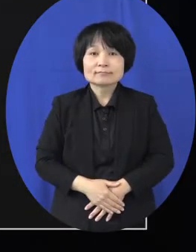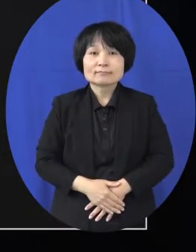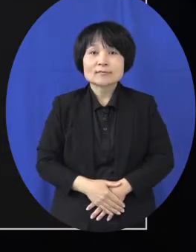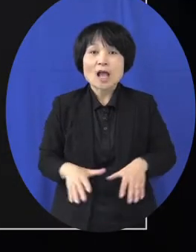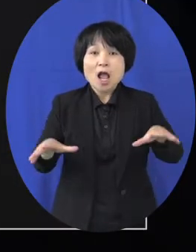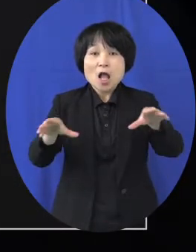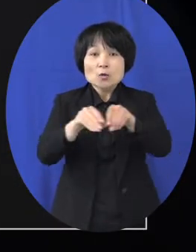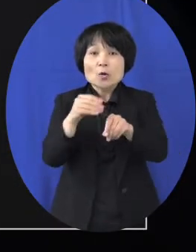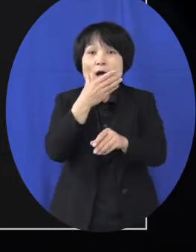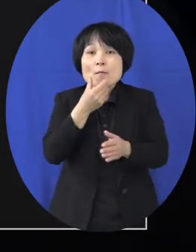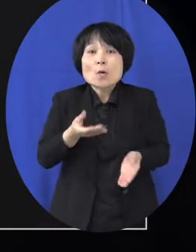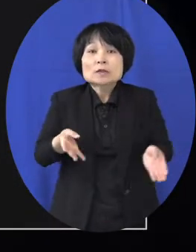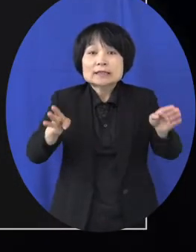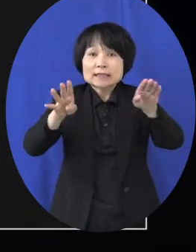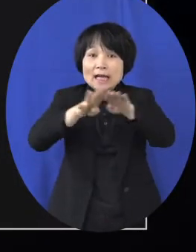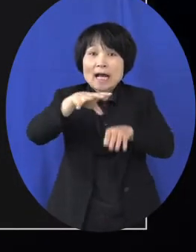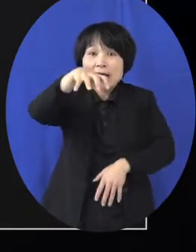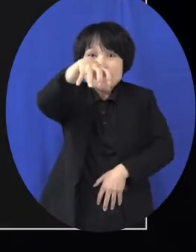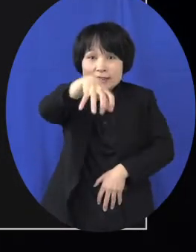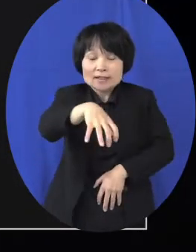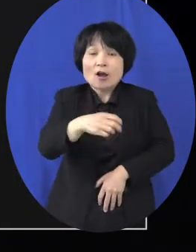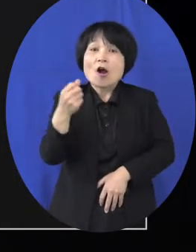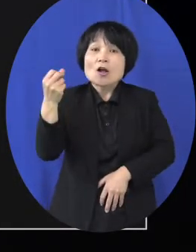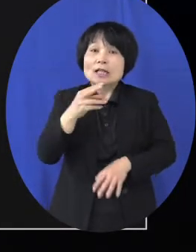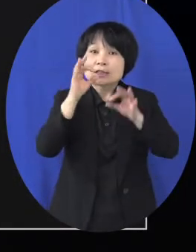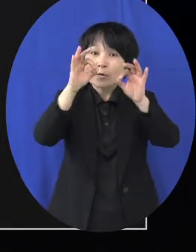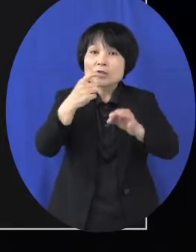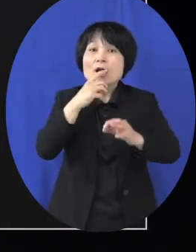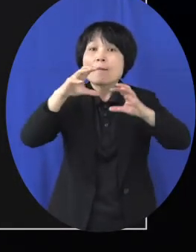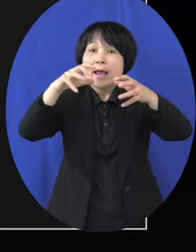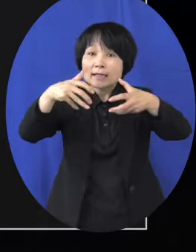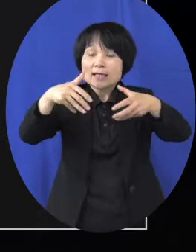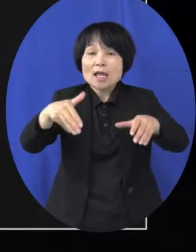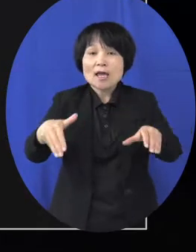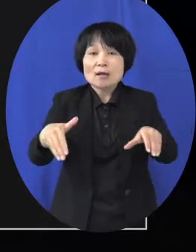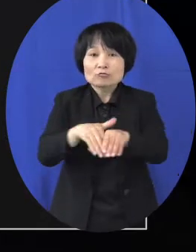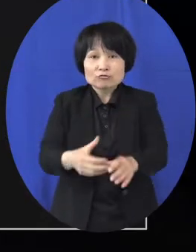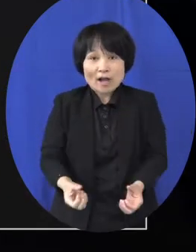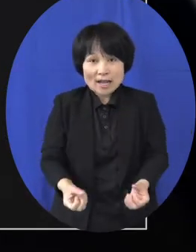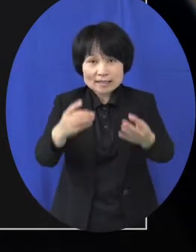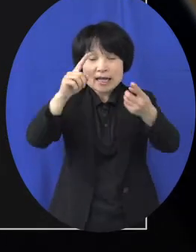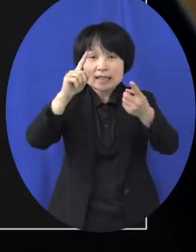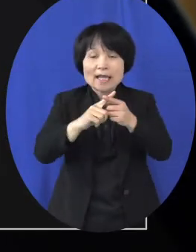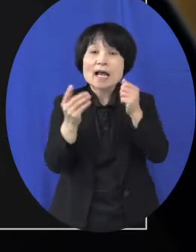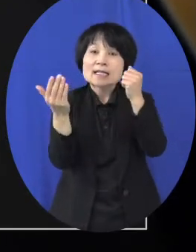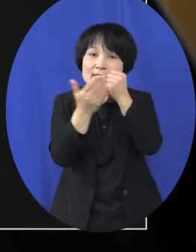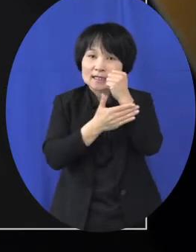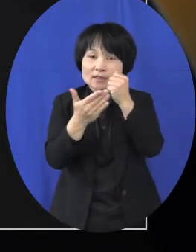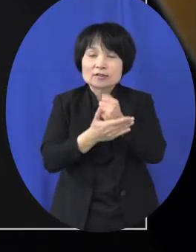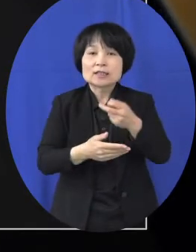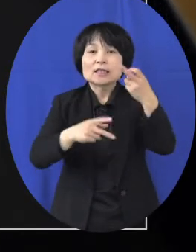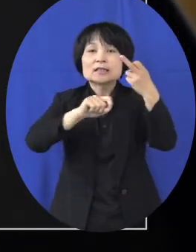종합사회복지관 상설 갤러리에서 다시 보는 백제문화재 사진전이 12월 14일까지 진행됩니다.